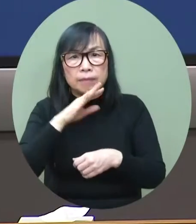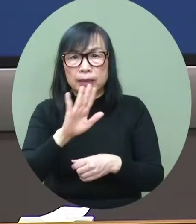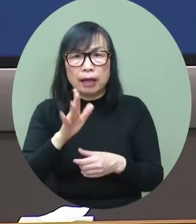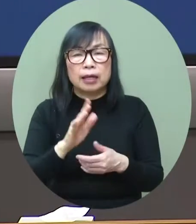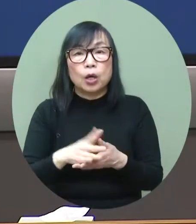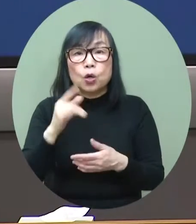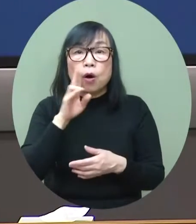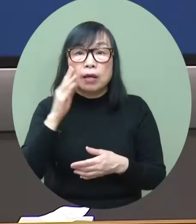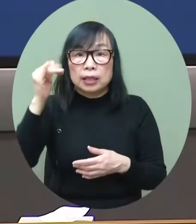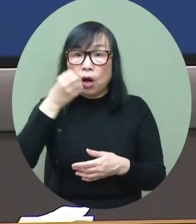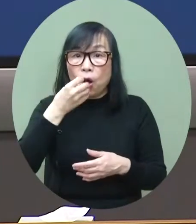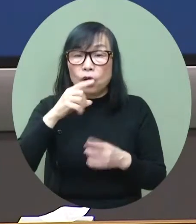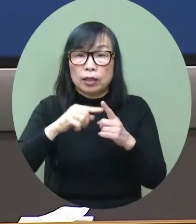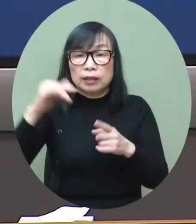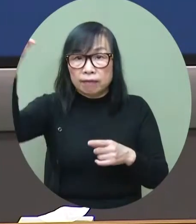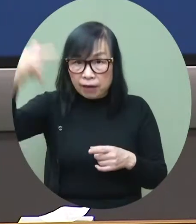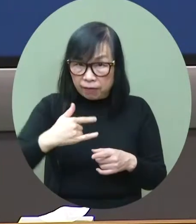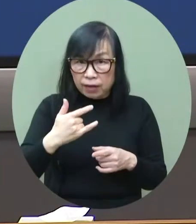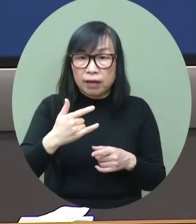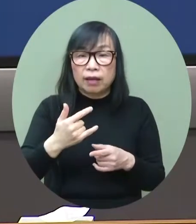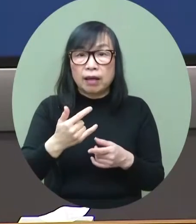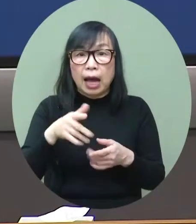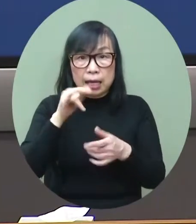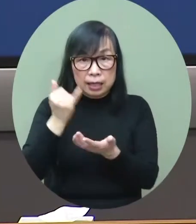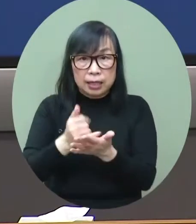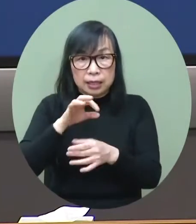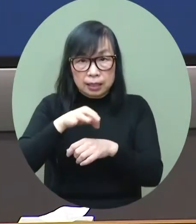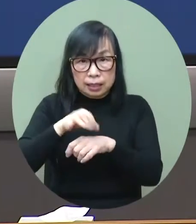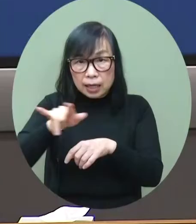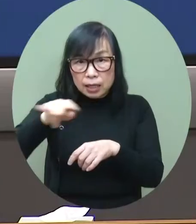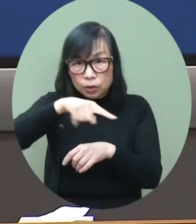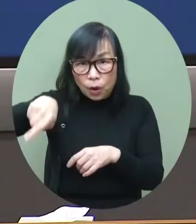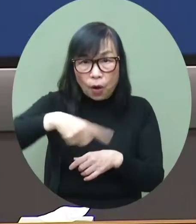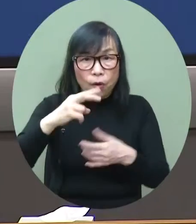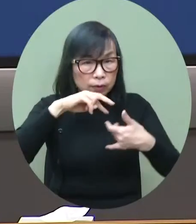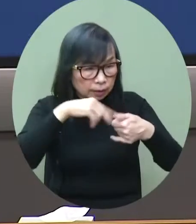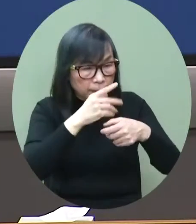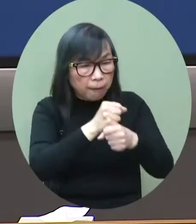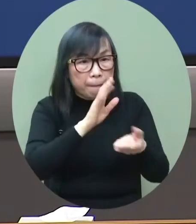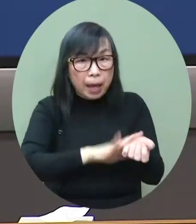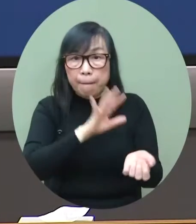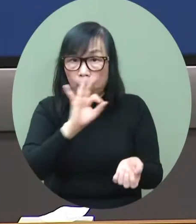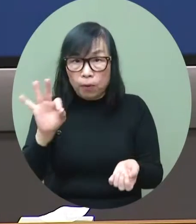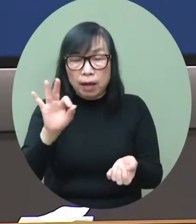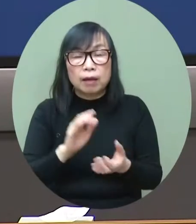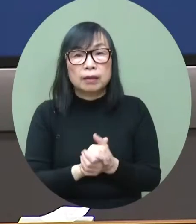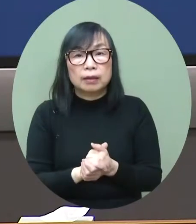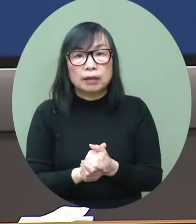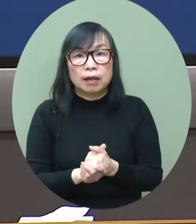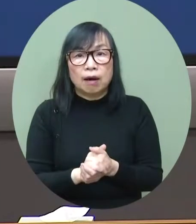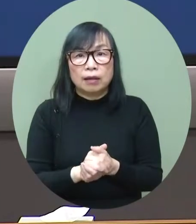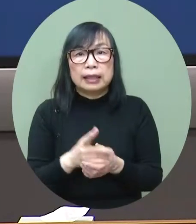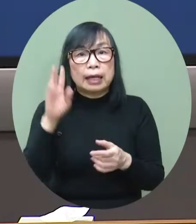呢位抵港嘅香港居民喺機場檢測嘅時候係呈陰性咧，咁我哋就會發